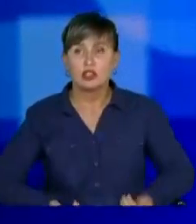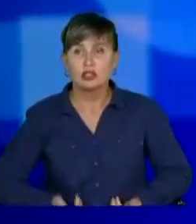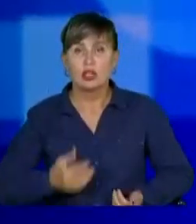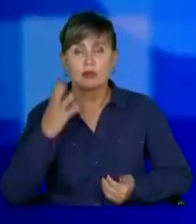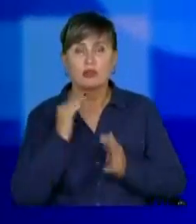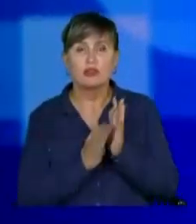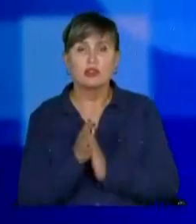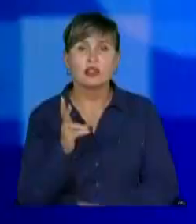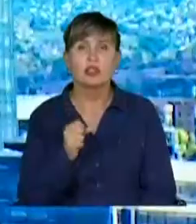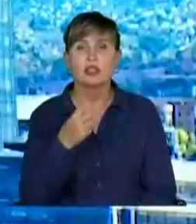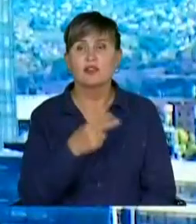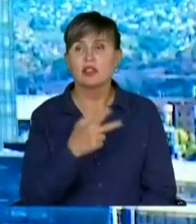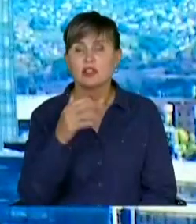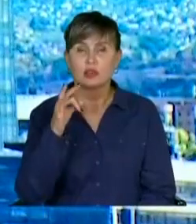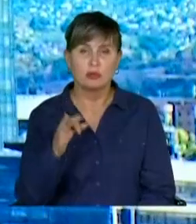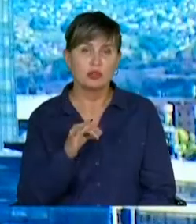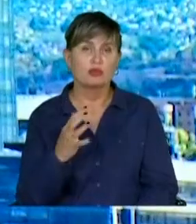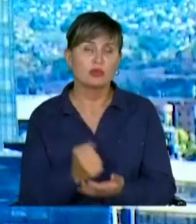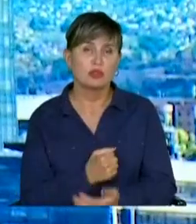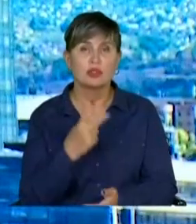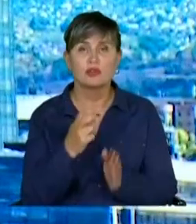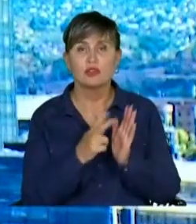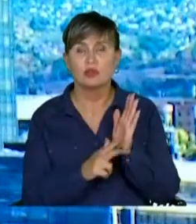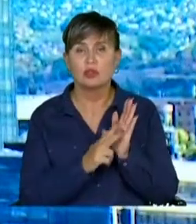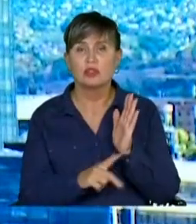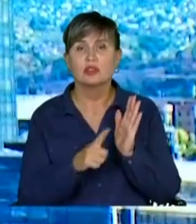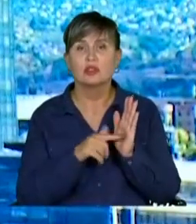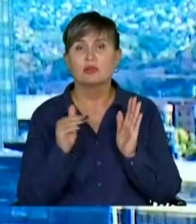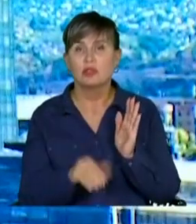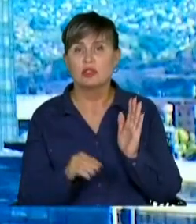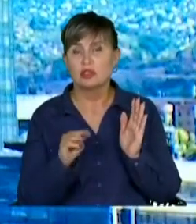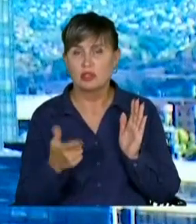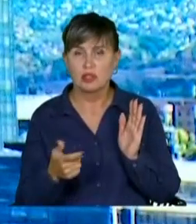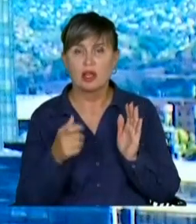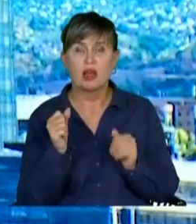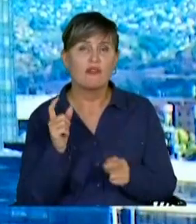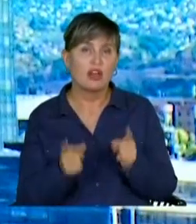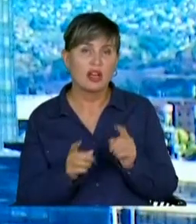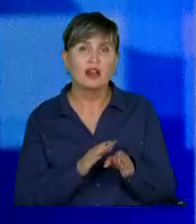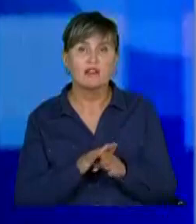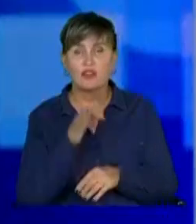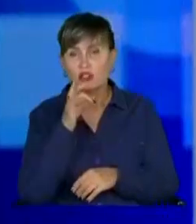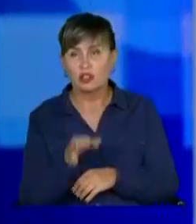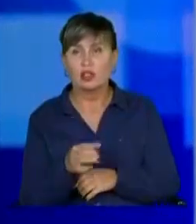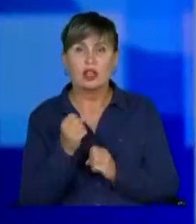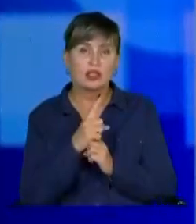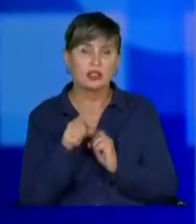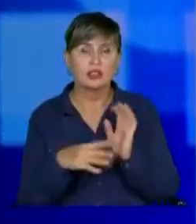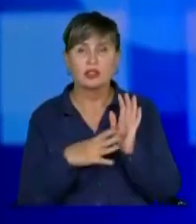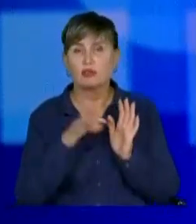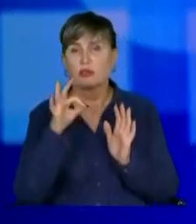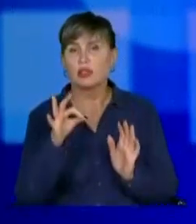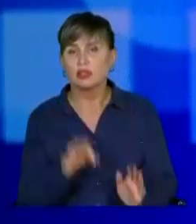почти на 23% и составили 287 тысяч тенге, а в реальном выражении рост составил